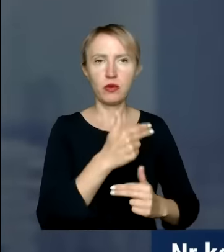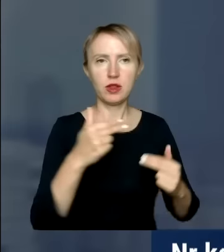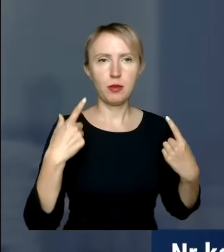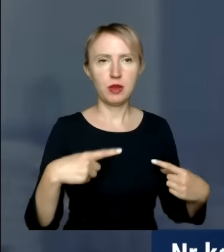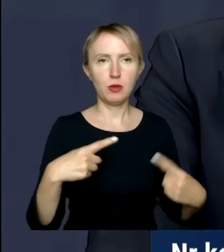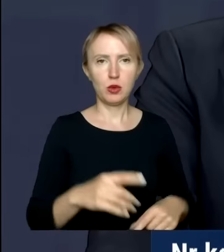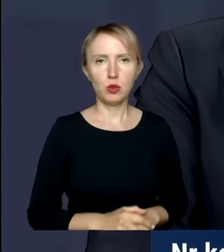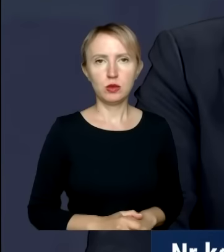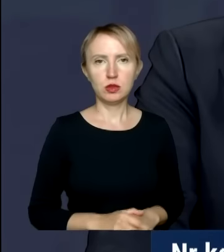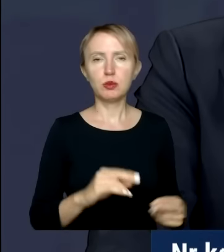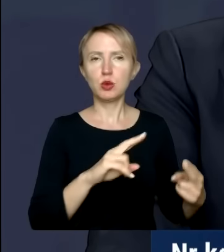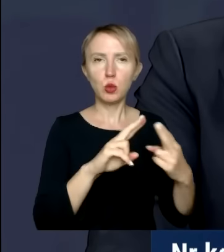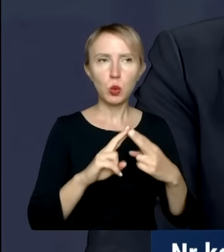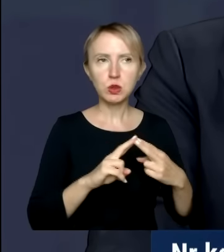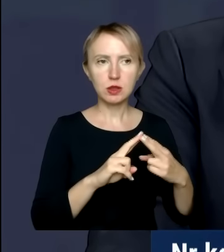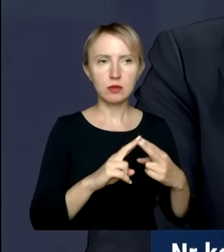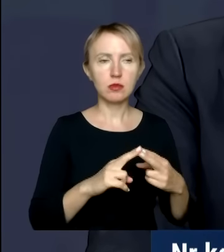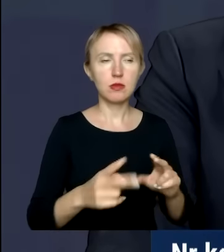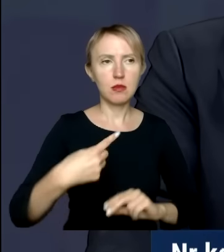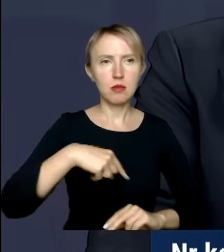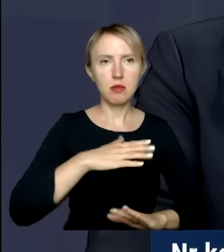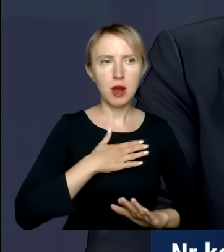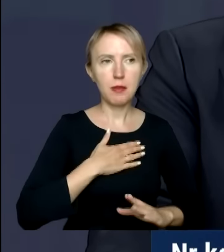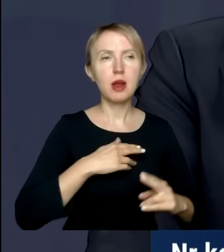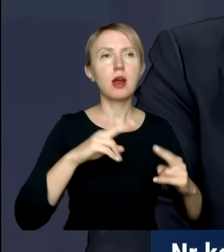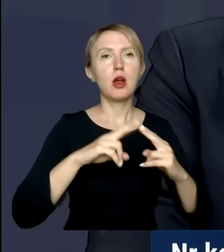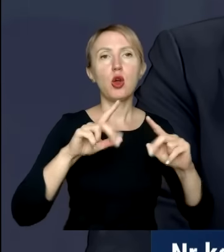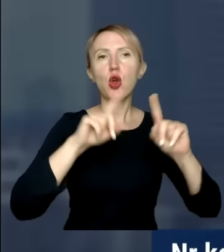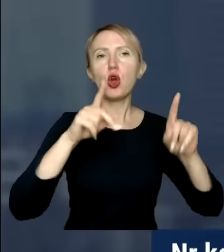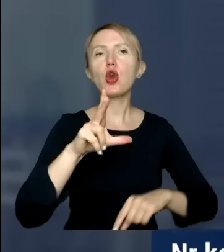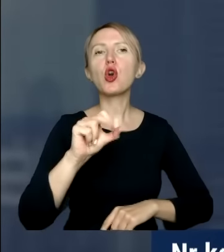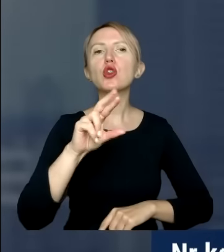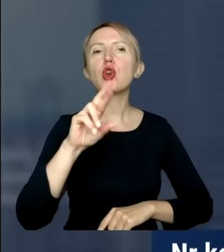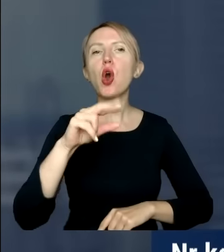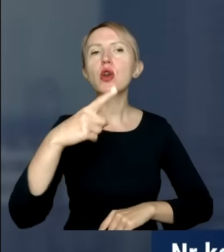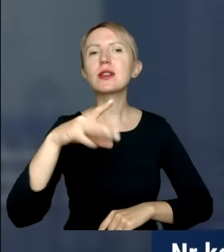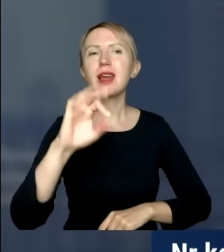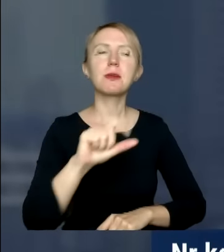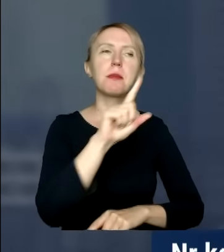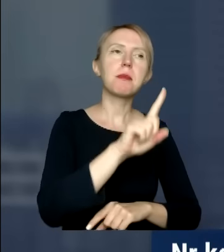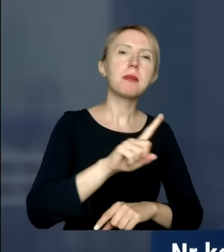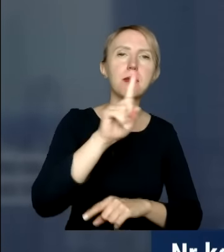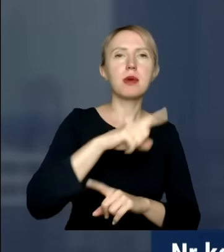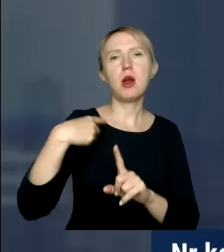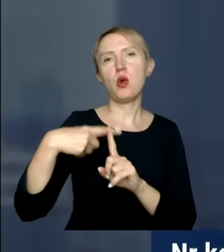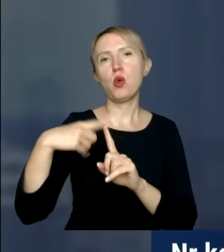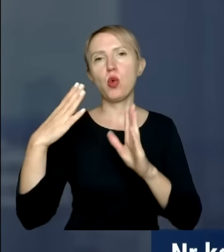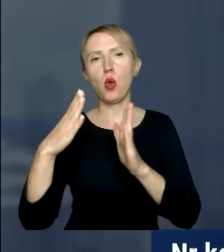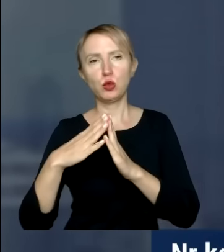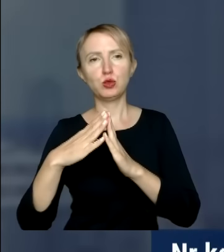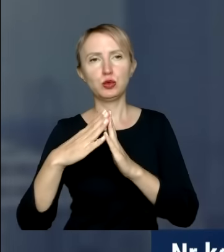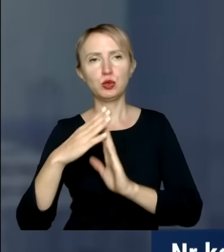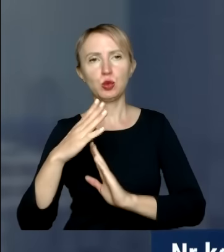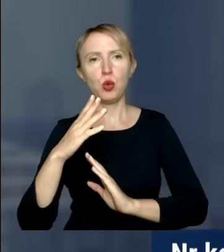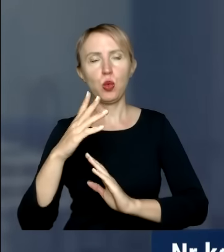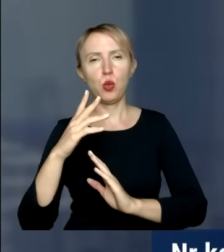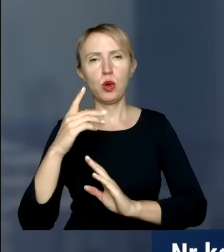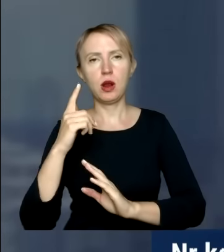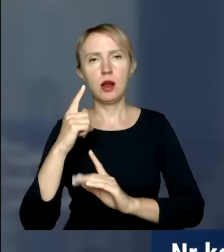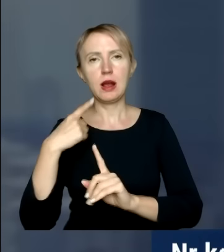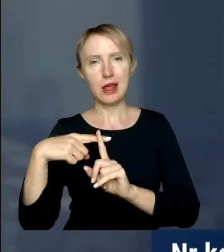cokolwiek ustalić gdzie my mamy konkordat prawda Mamy Jeśli chodzi o kościół katolicki No mamy jakieś porozumienia z innymi